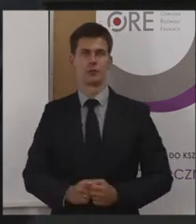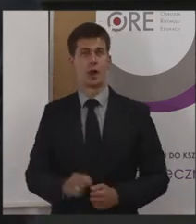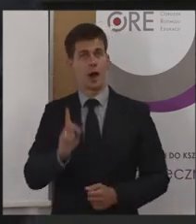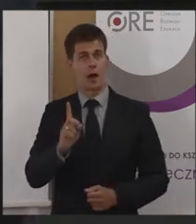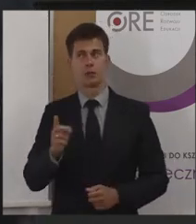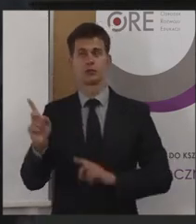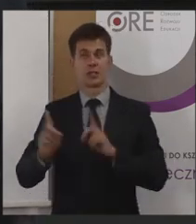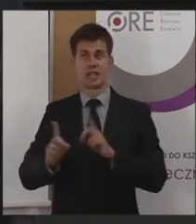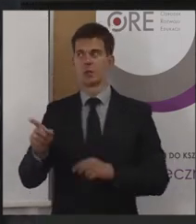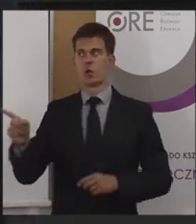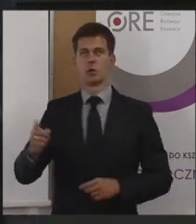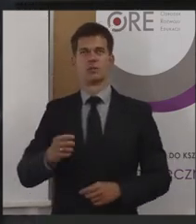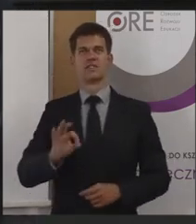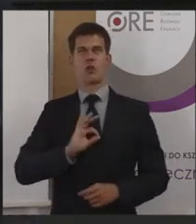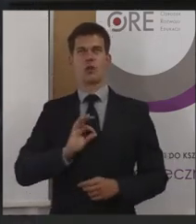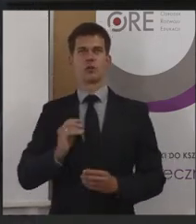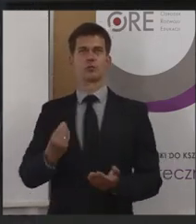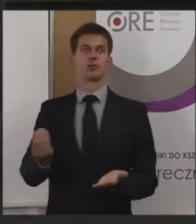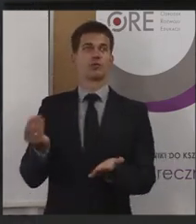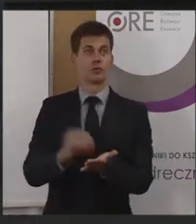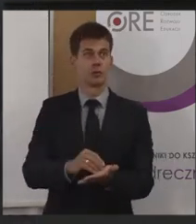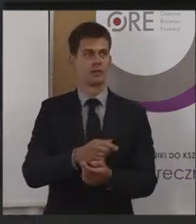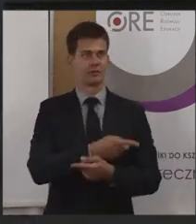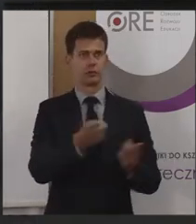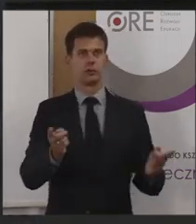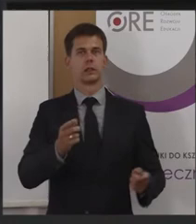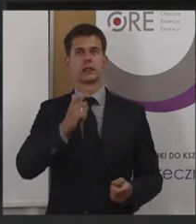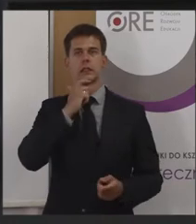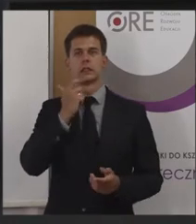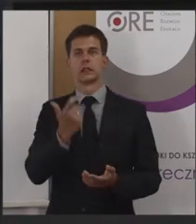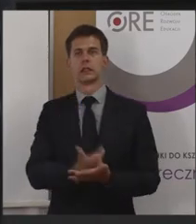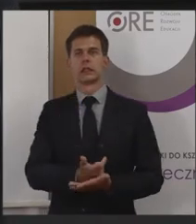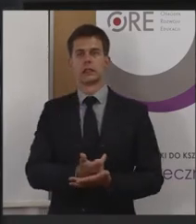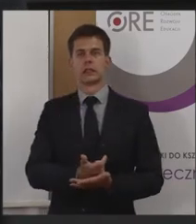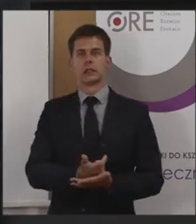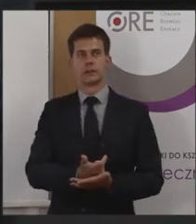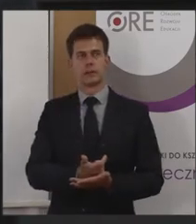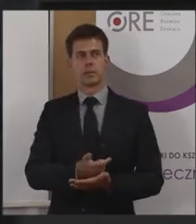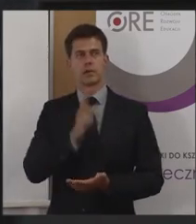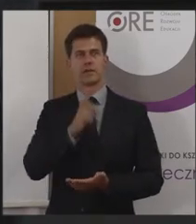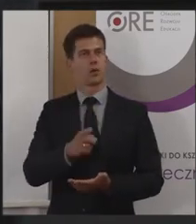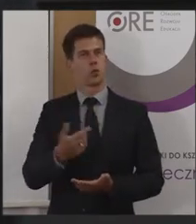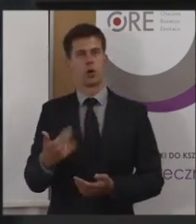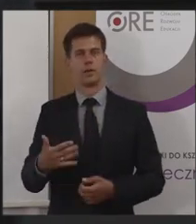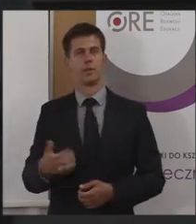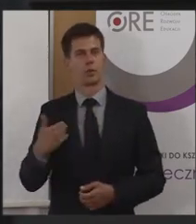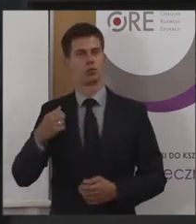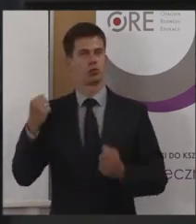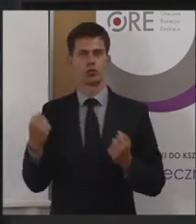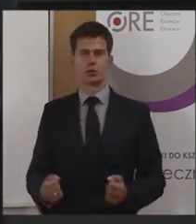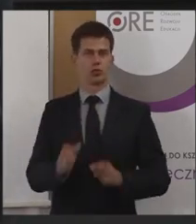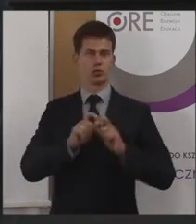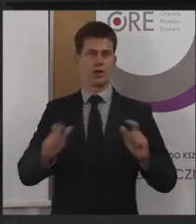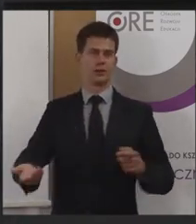jakichś takich swoich doświadczeniach, takiego ucznia, który zupełnie w innych czasach technologicznych się uczył, ale